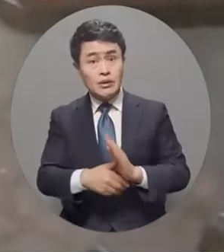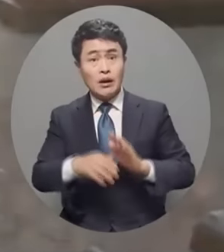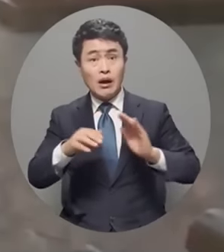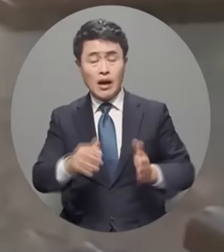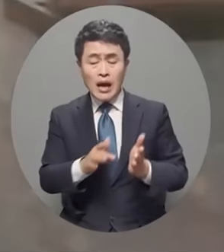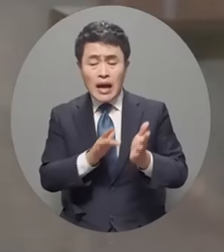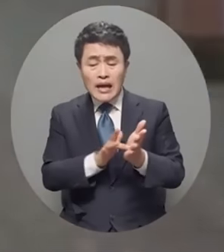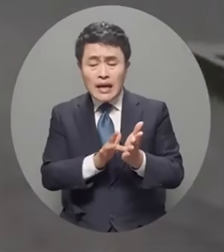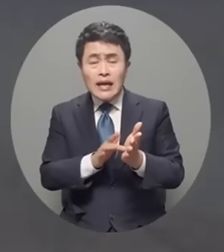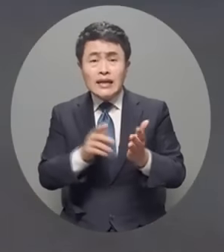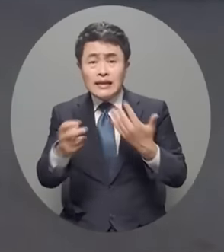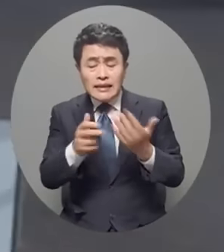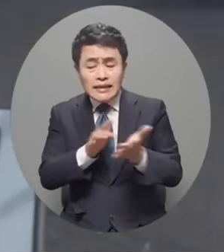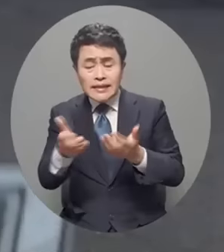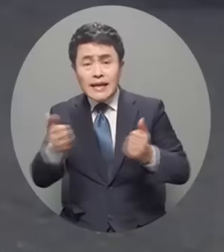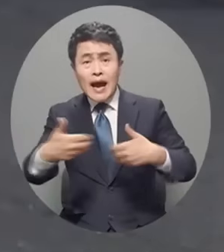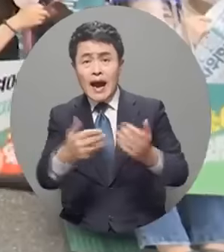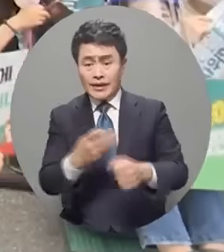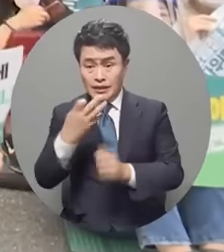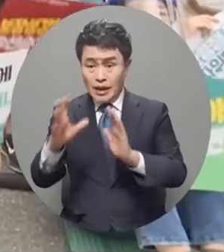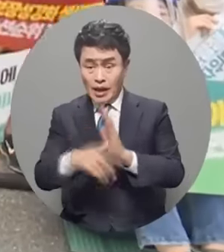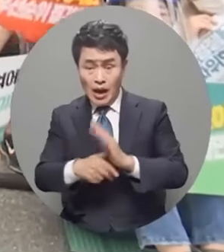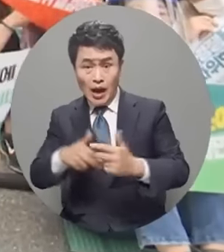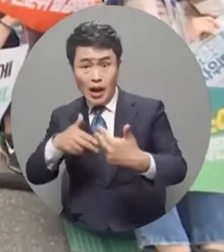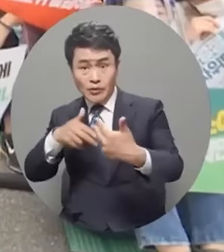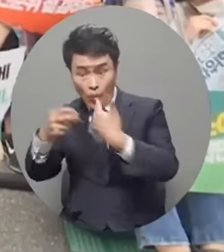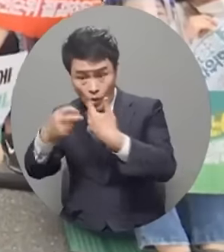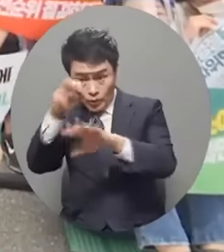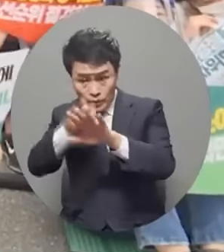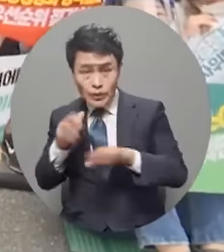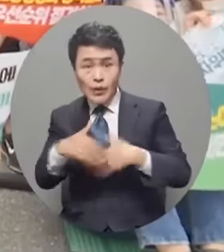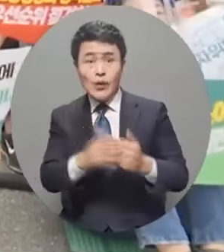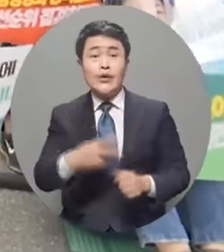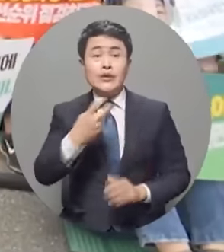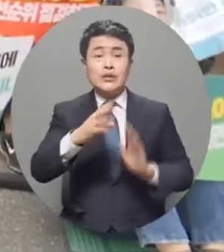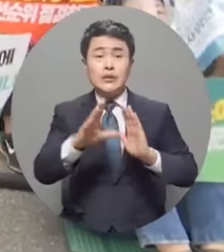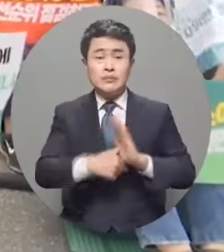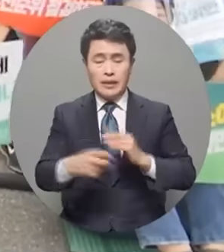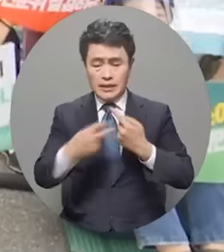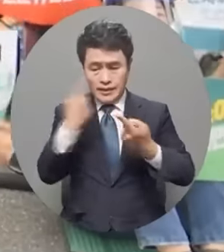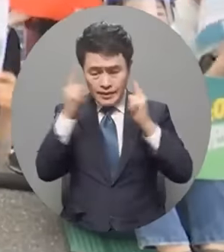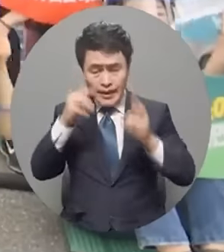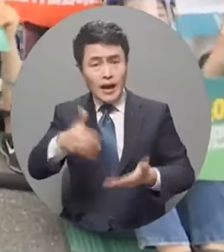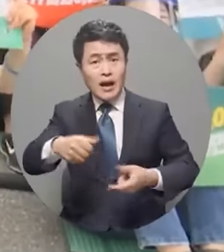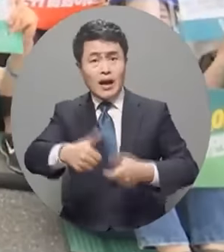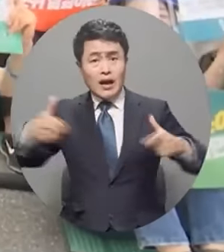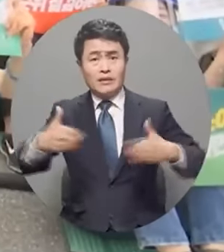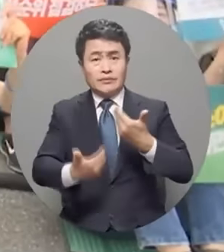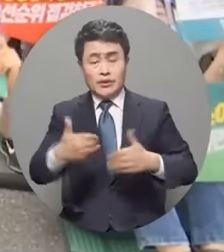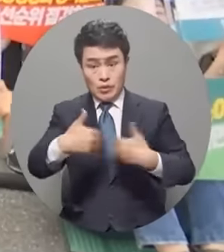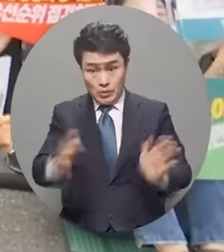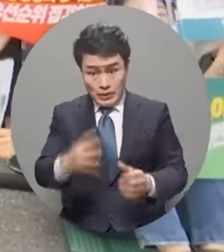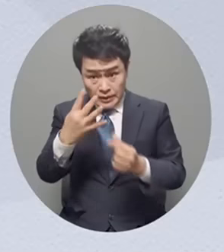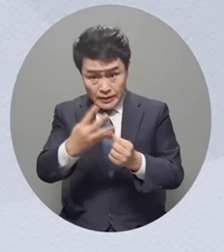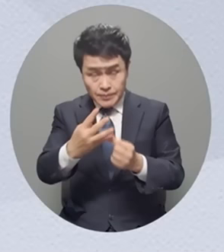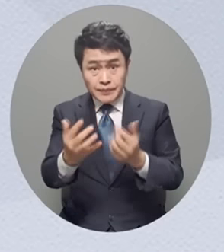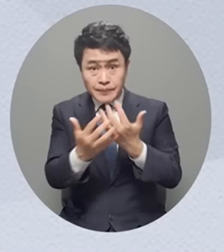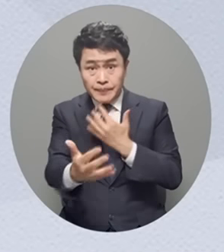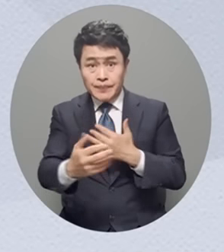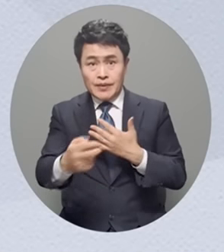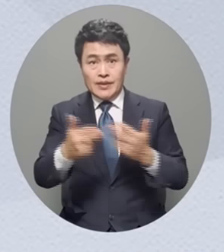사태와 2014년 원격 진료, 2020년 의대 증원 갈등에 이어 이번이 네 번째입니다.